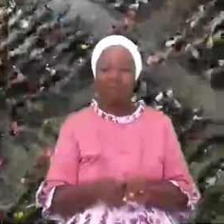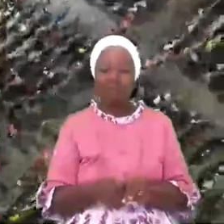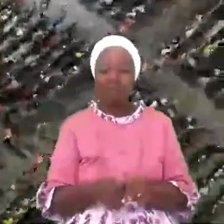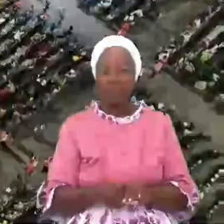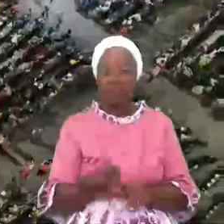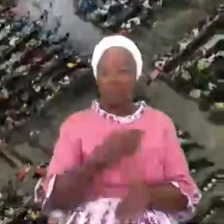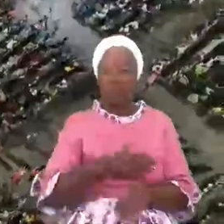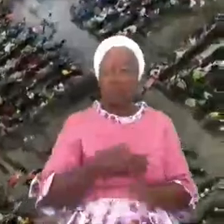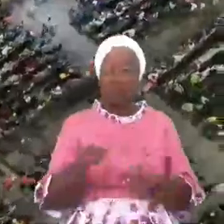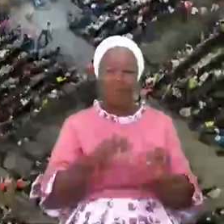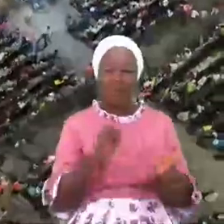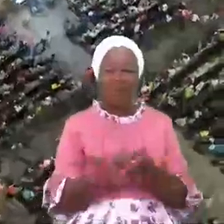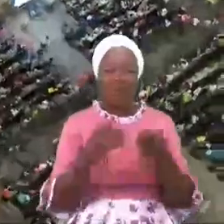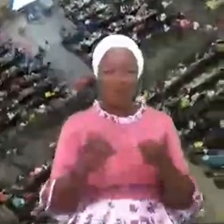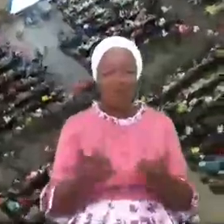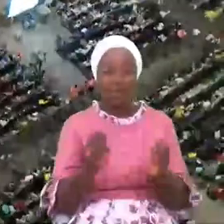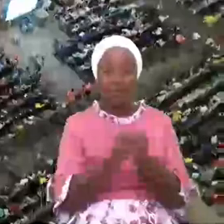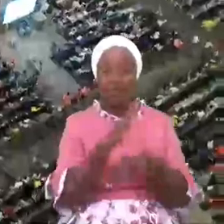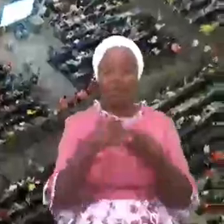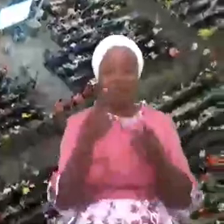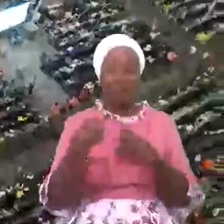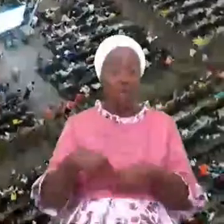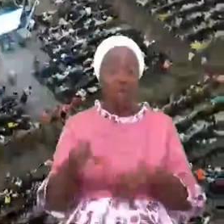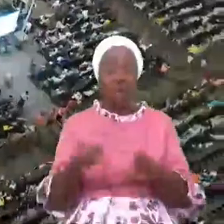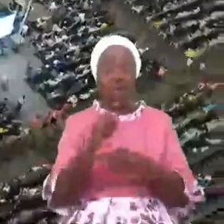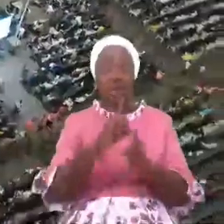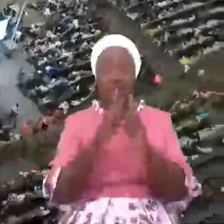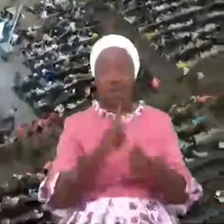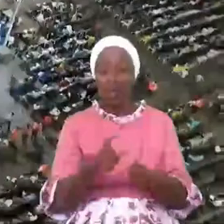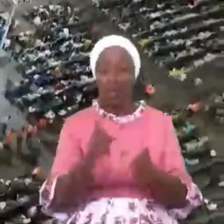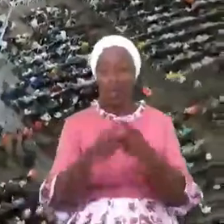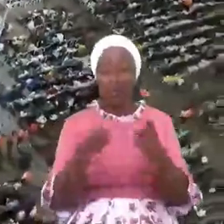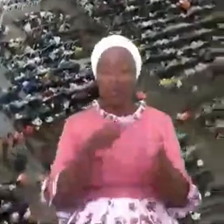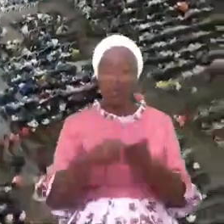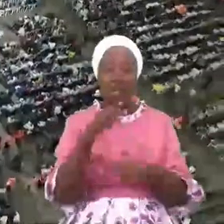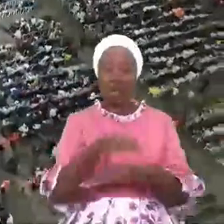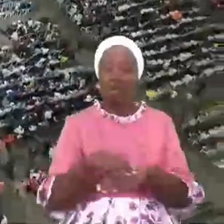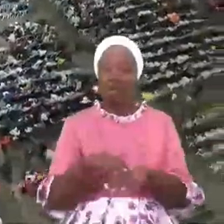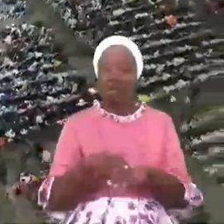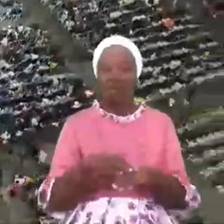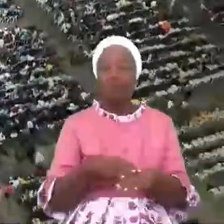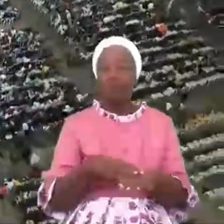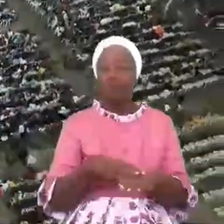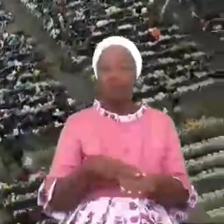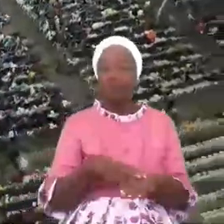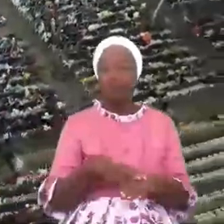Faites-le de tout votre cœur. Comme vous avez répondu à cet appel